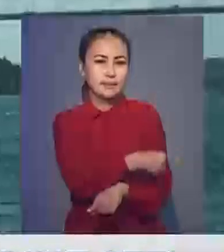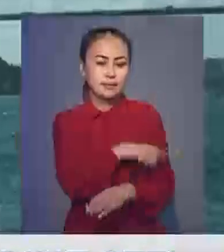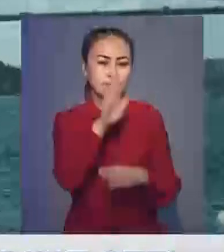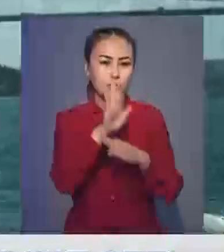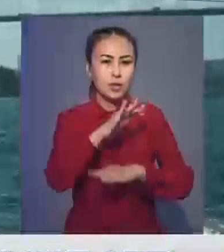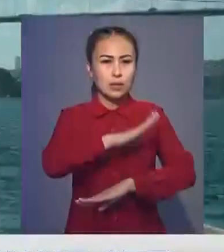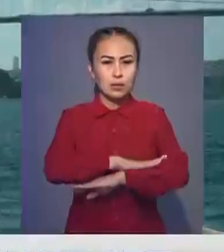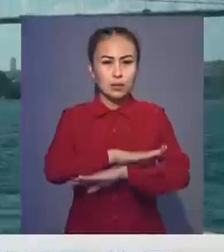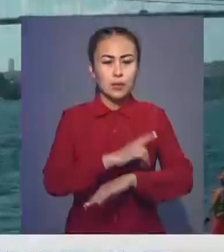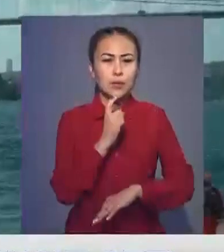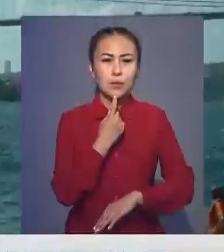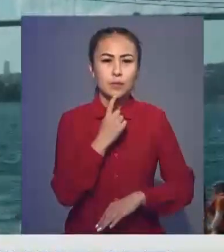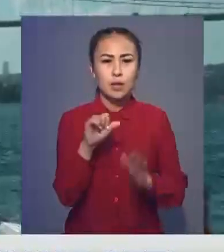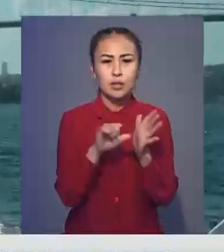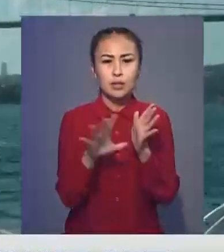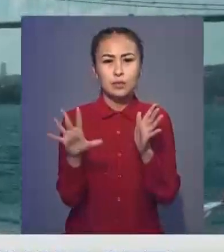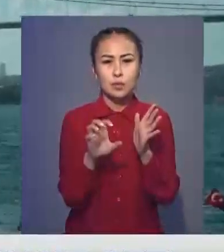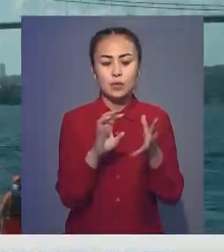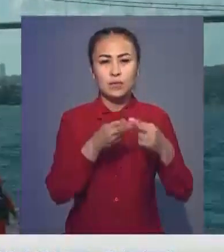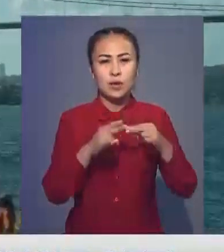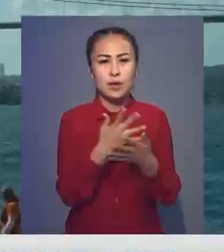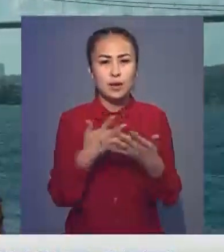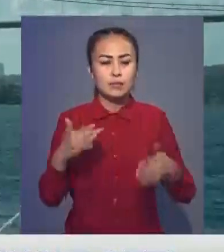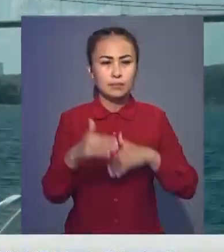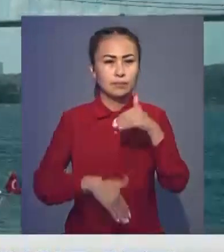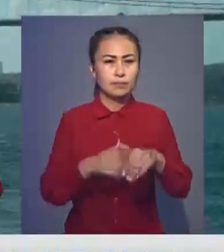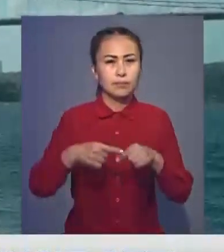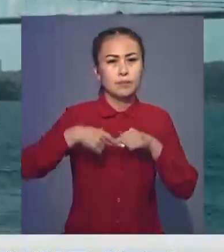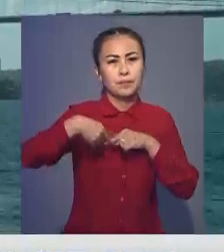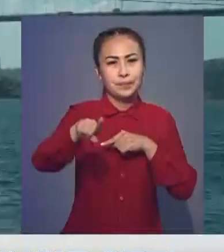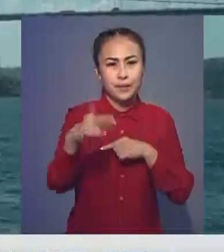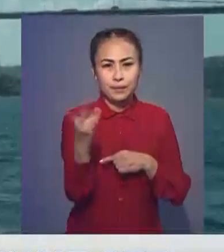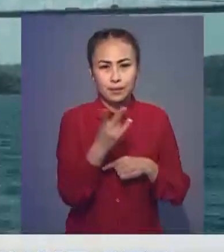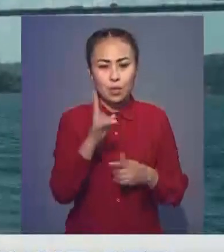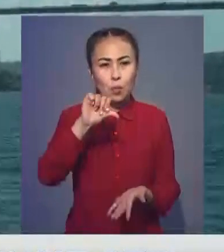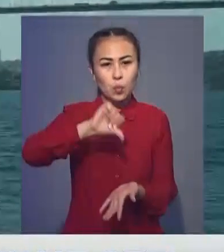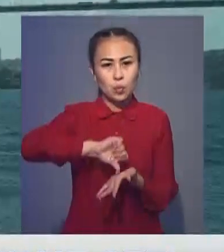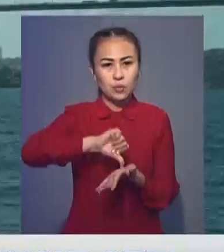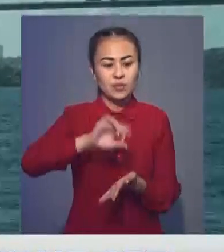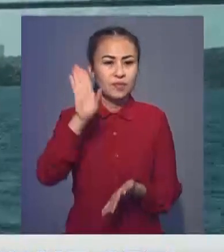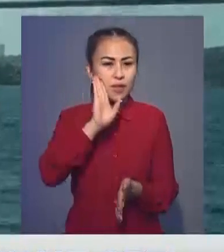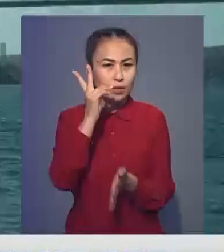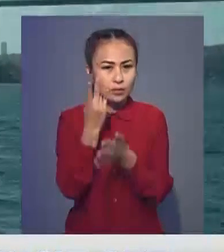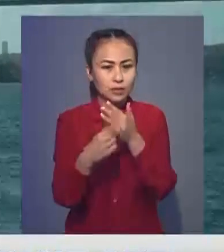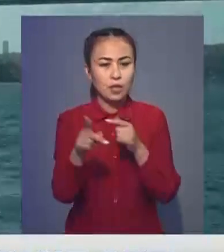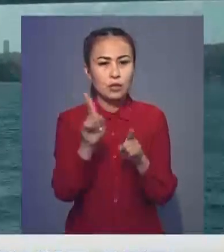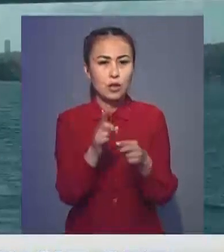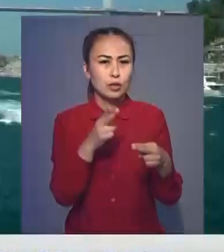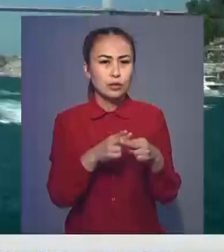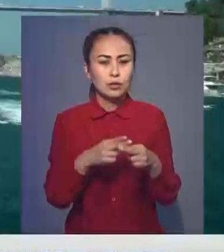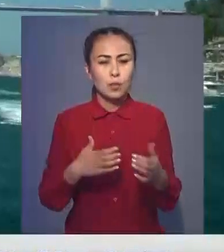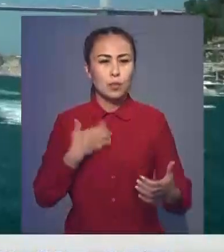қиын. Спортшылар 6,5 шақырымды жүзіп өтуі тиіс. Бірақ бұл қашықтық қатысушылардың суда жүзуіне кедергі